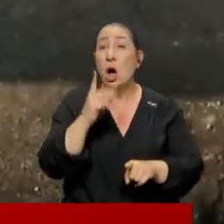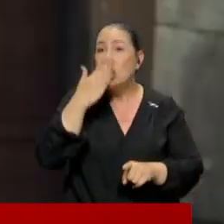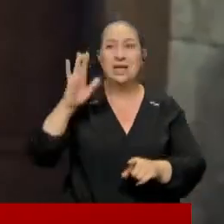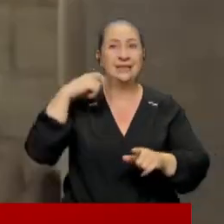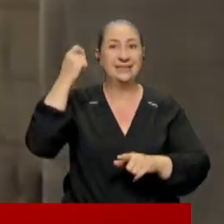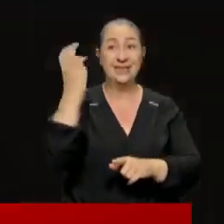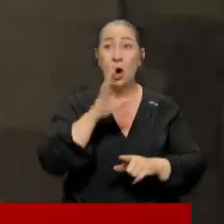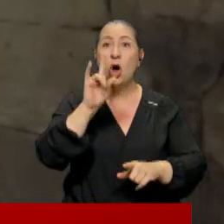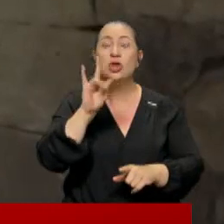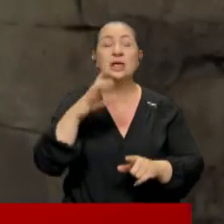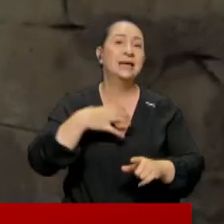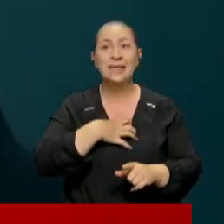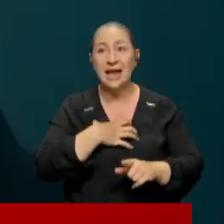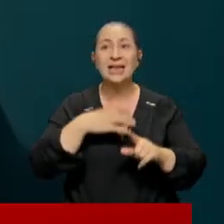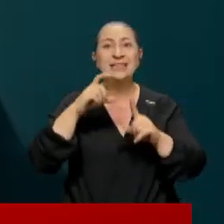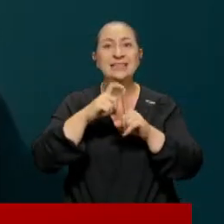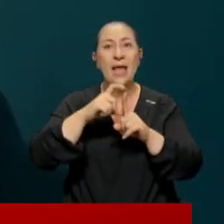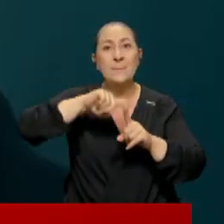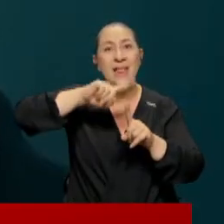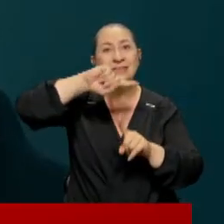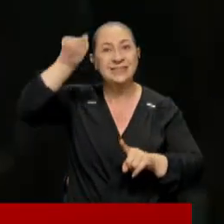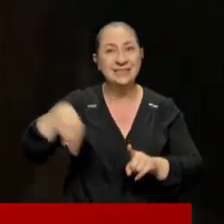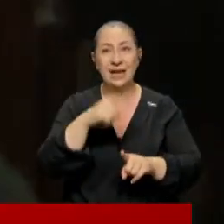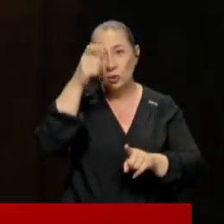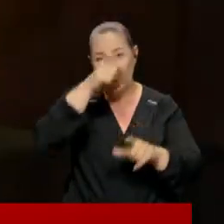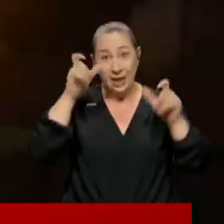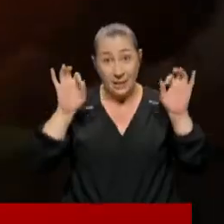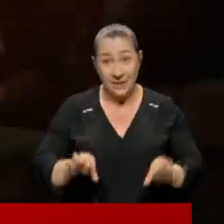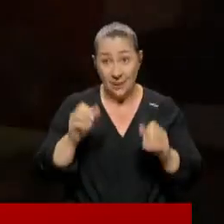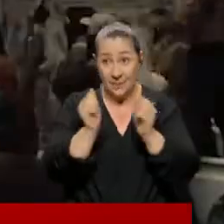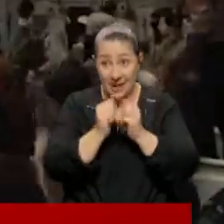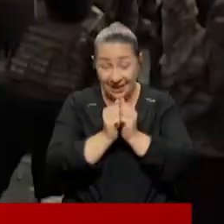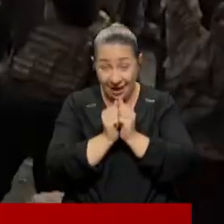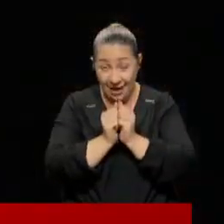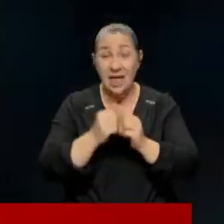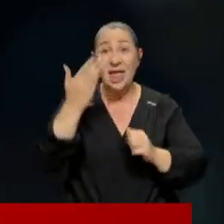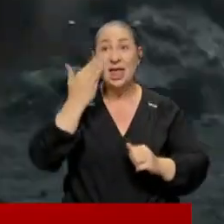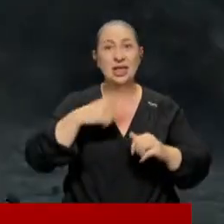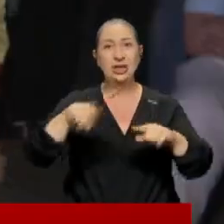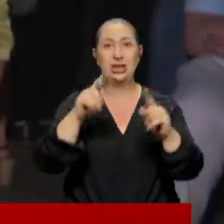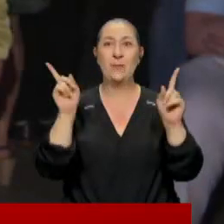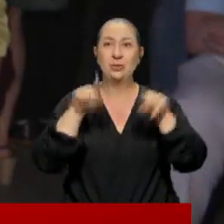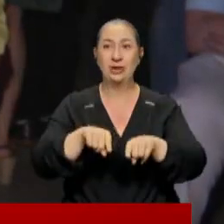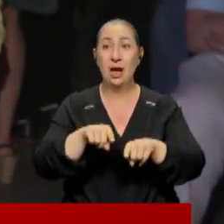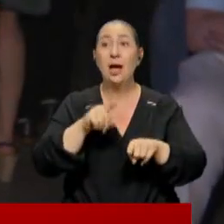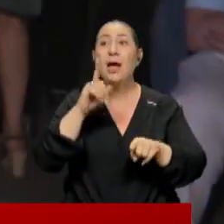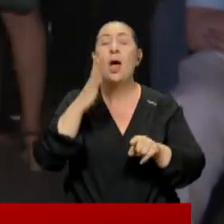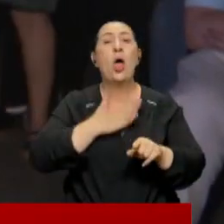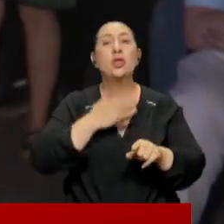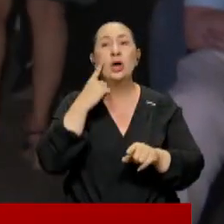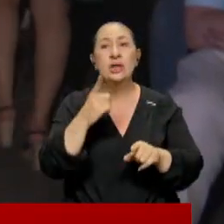dizisi. 14 Haziran'da Disney Plus'ın Türkiye'de yayın hayatına başlamasıyla birlikte izleyiciyle buluşacak. Ön